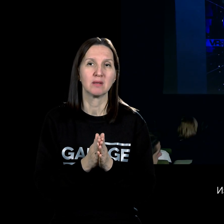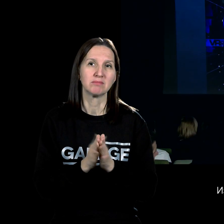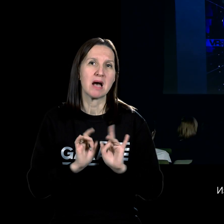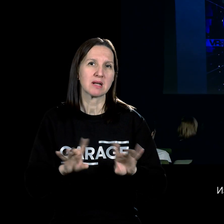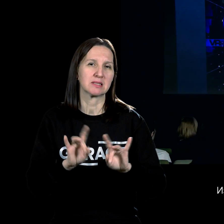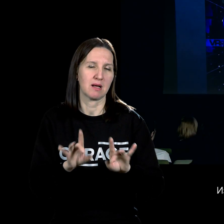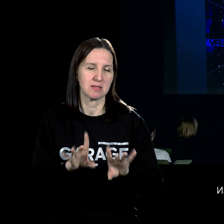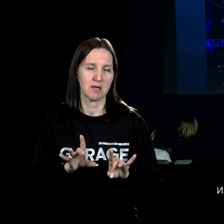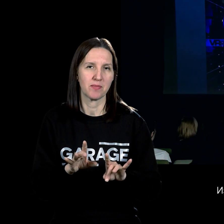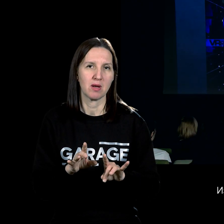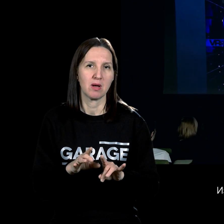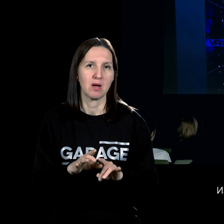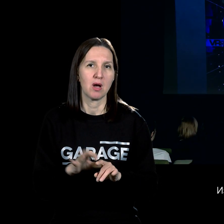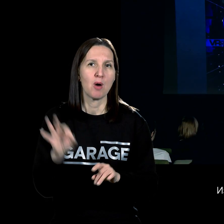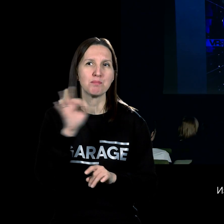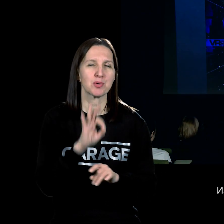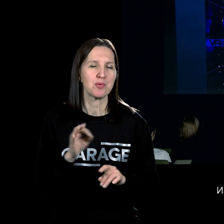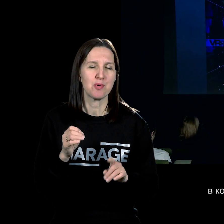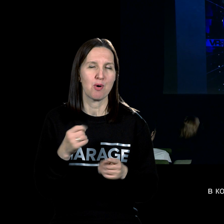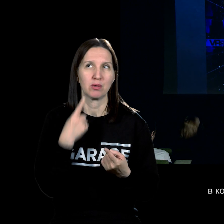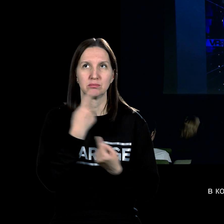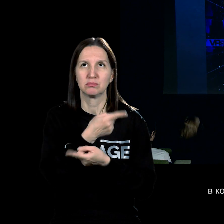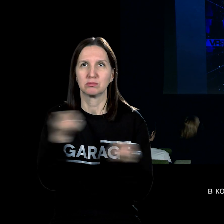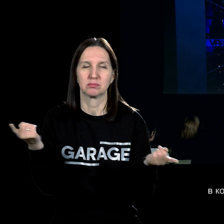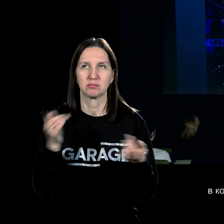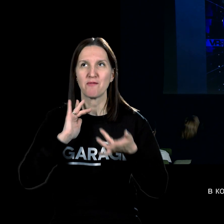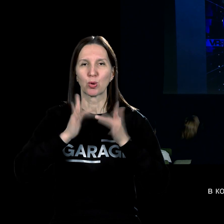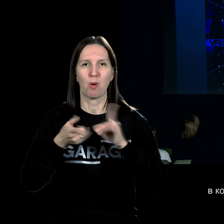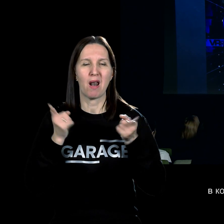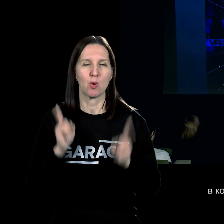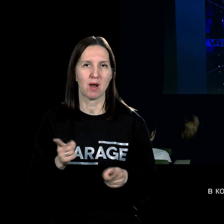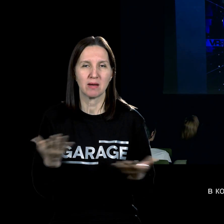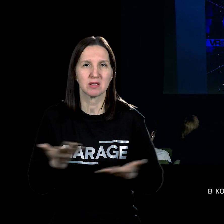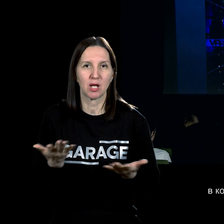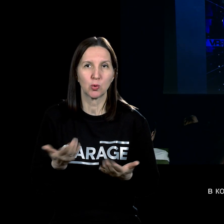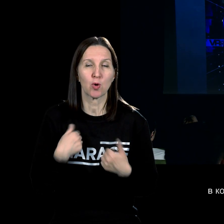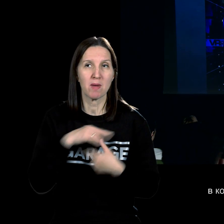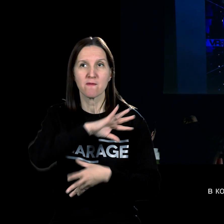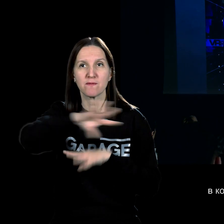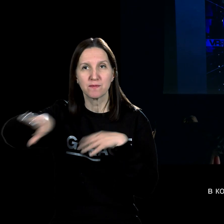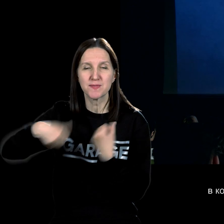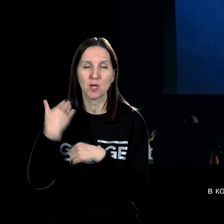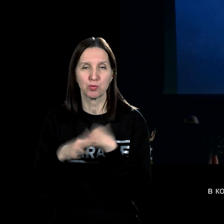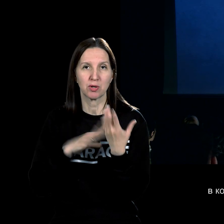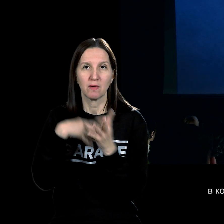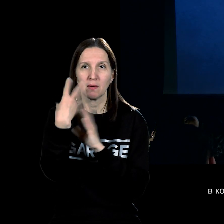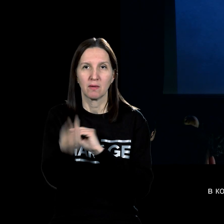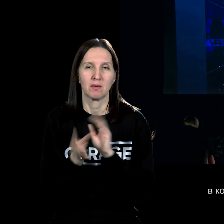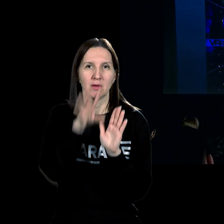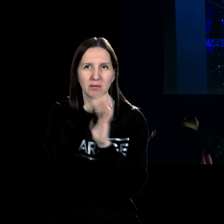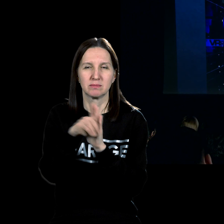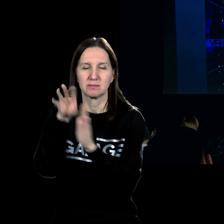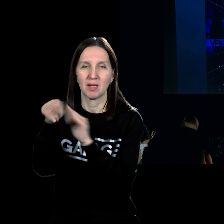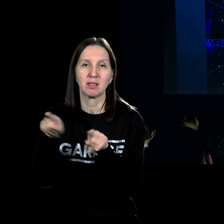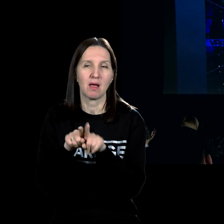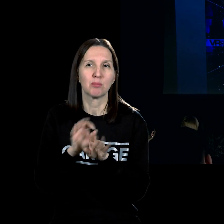рассказ, да, речь идет о рассказе про виртуальную реальность, ту самую виртуальную реальность, в которой, собственно говоря, мы все в каком-то смысле обитаем, да, она там